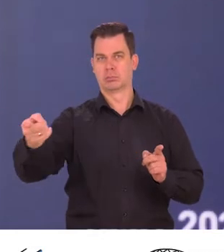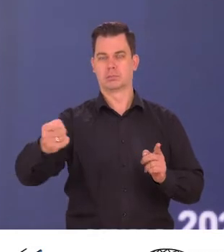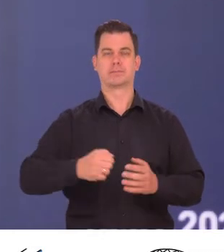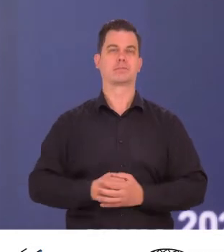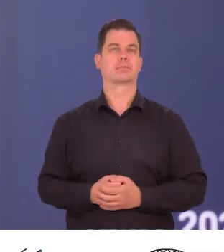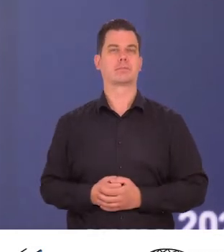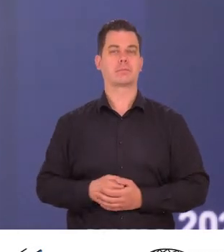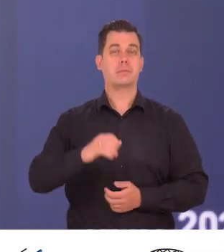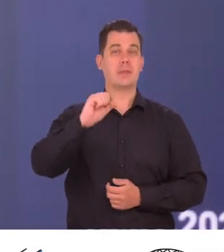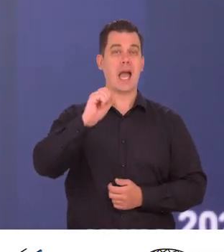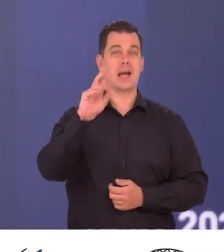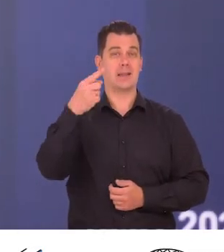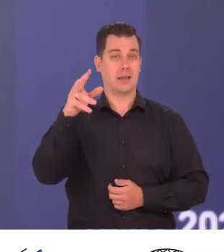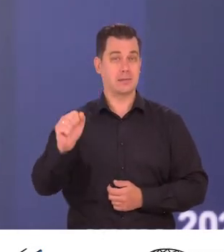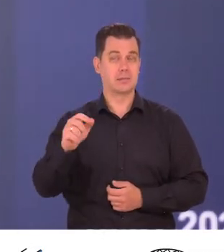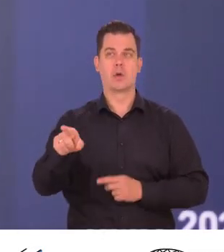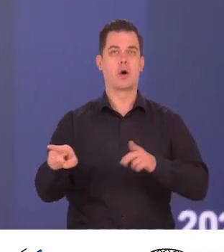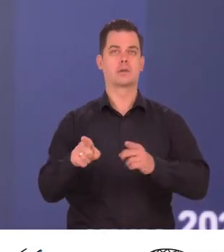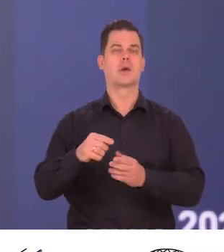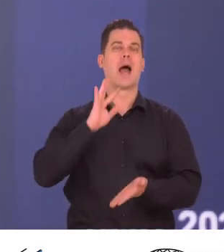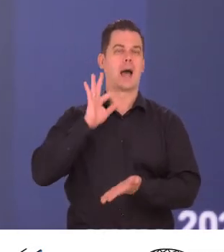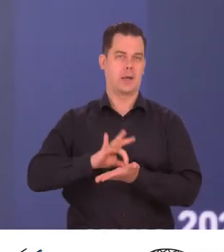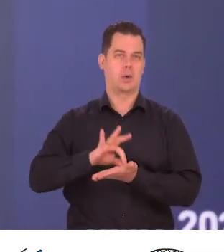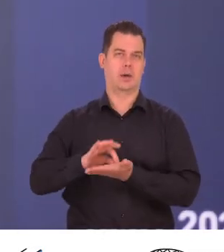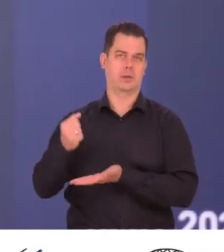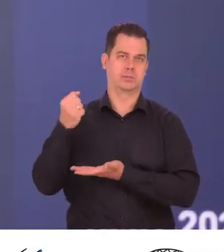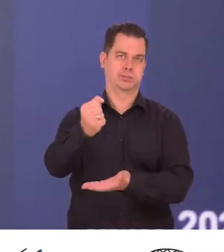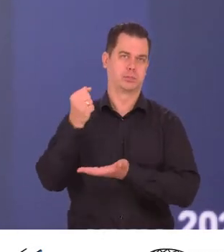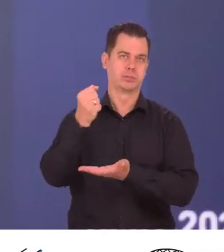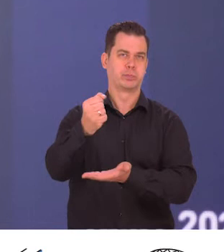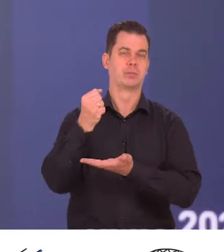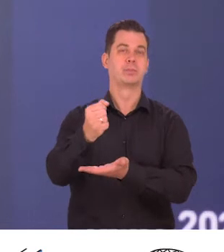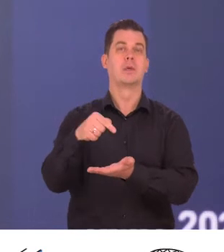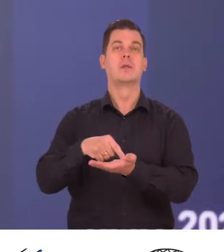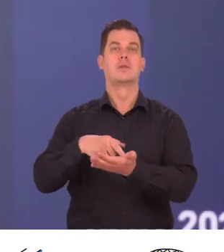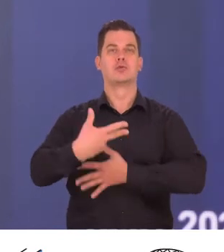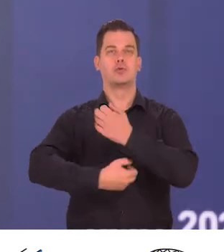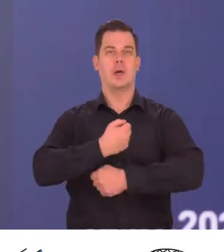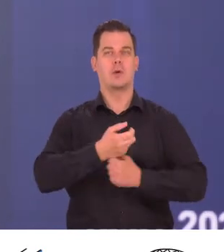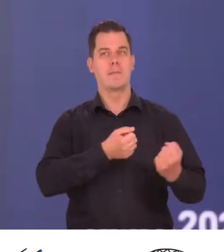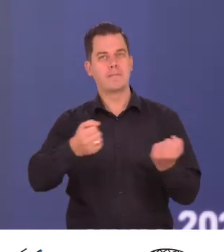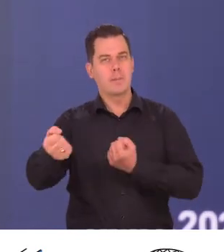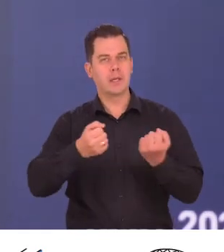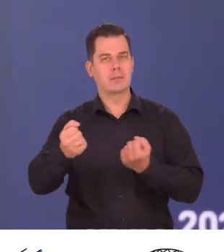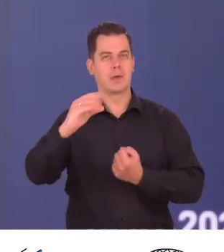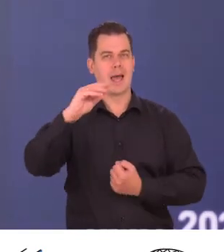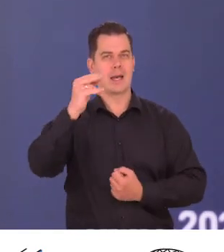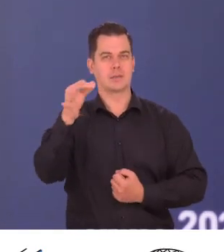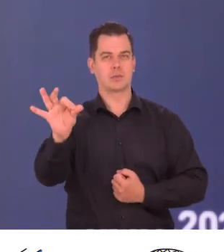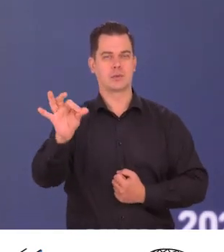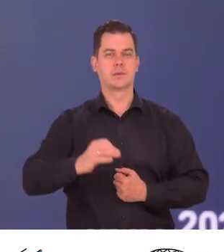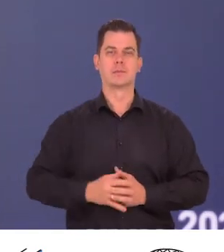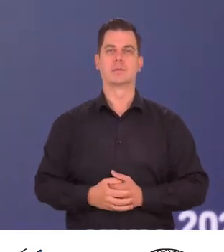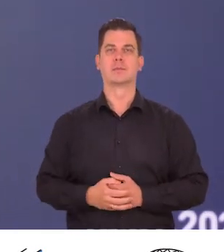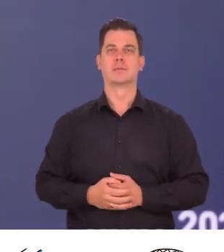całą edycję programu. Akredytacja będzie gwarancją regularnego otrzymywania dofinansowania na działania związane z mobilnością w ramach